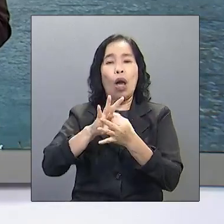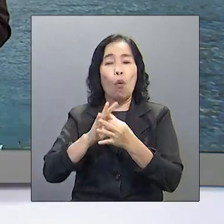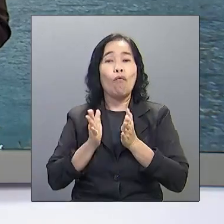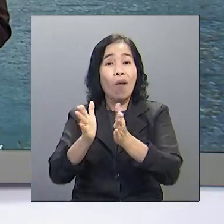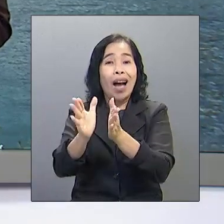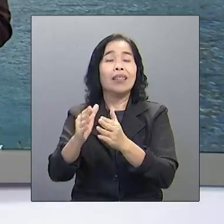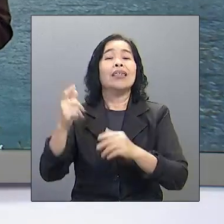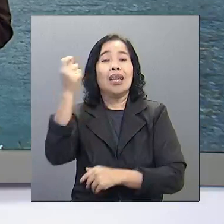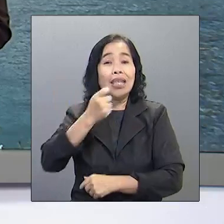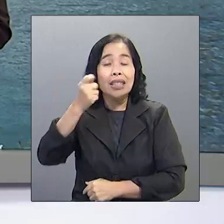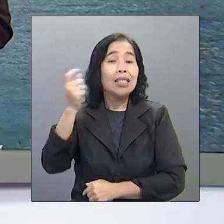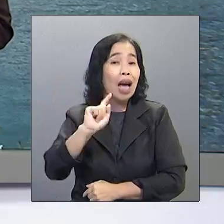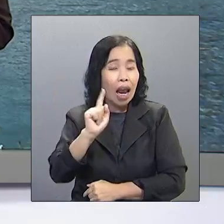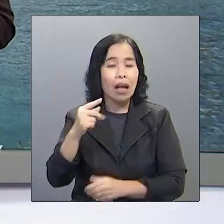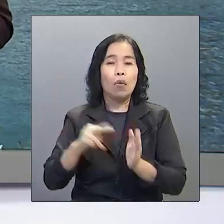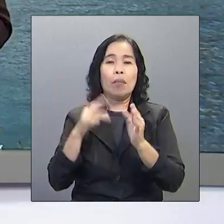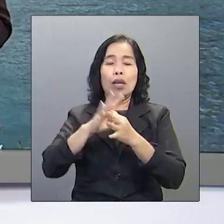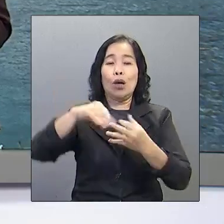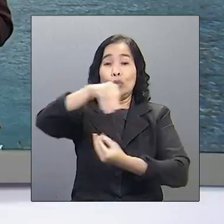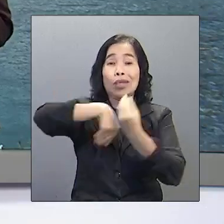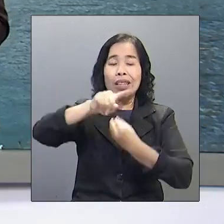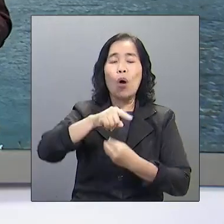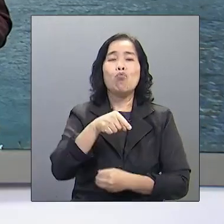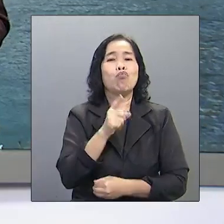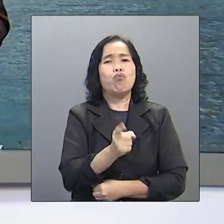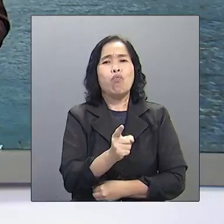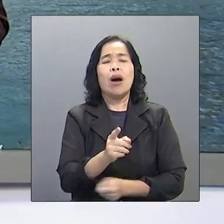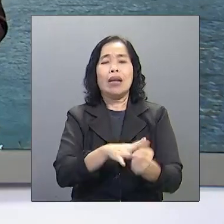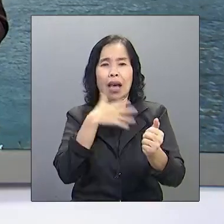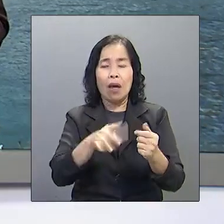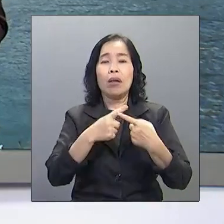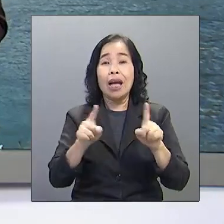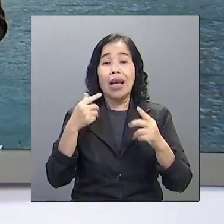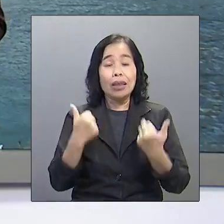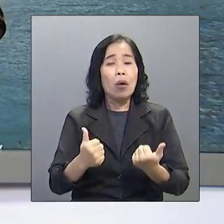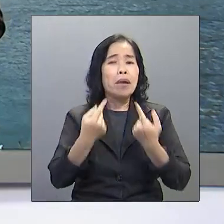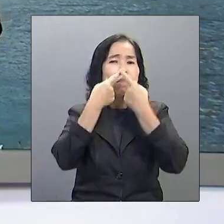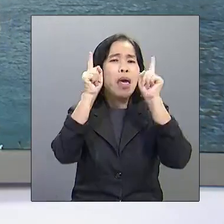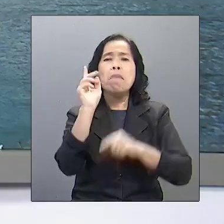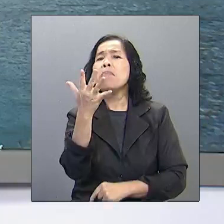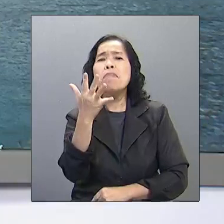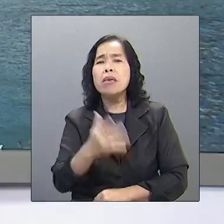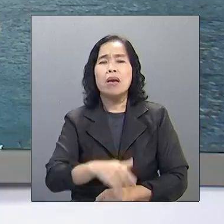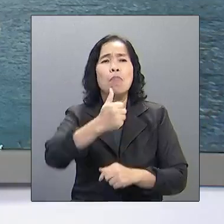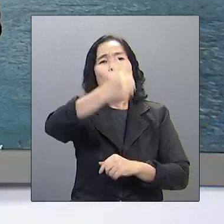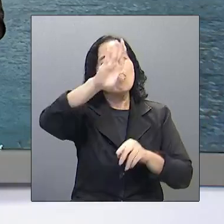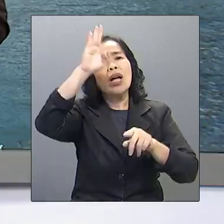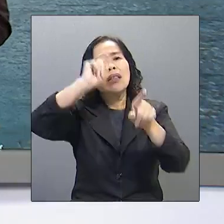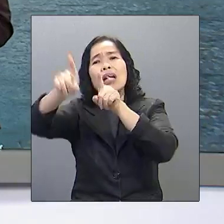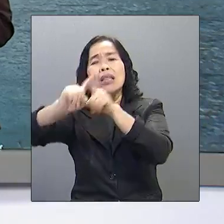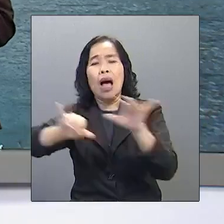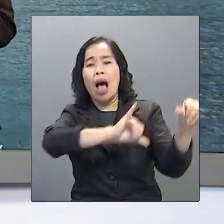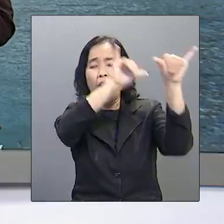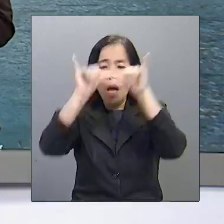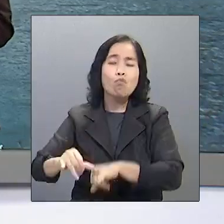าบายที่เยือกับภาคธรกิจมานานแล้วจึงไม่แปลกทจะมีบิษัทมากมายมาเปิดสำนกงาน ที่นี่ค่ะโดยomatic